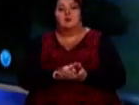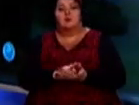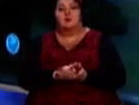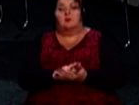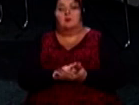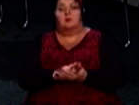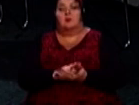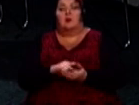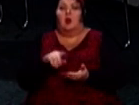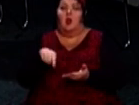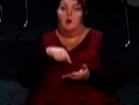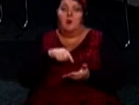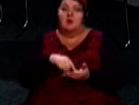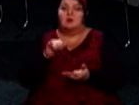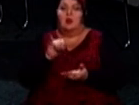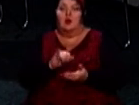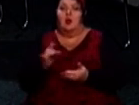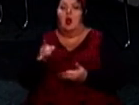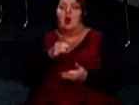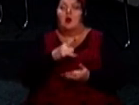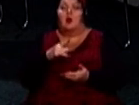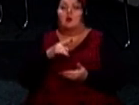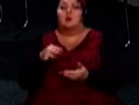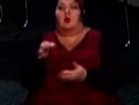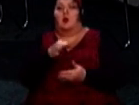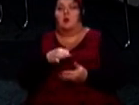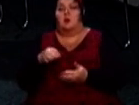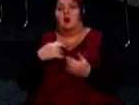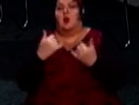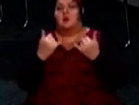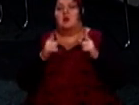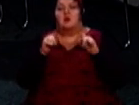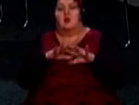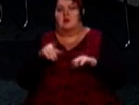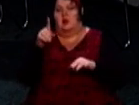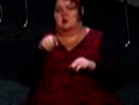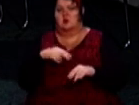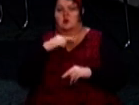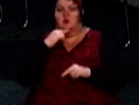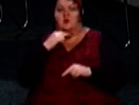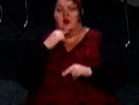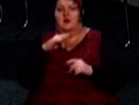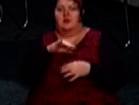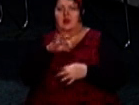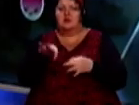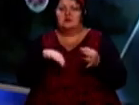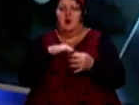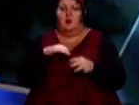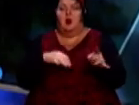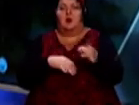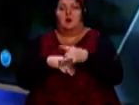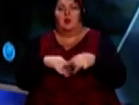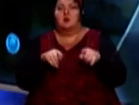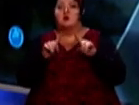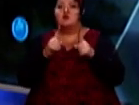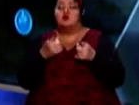Міста і райони області. Яка ситуація з генеральними планами? Я би зараз навіть не акцентувала увагу на схемах районів. Чому? Тому